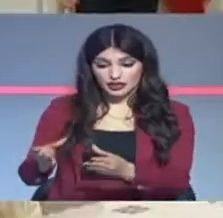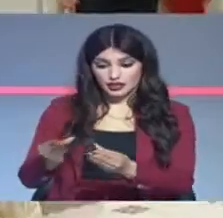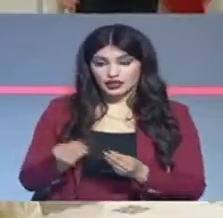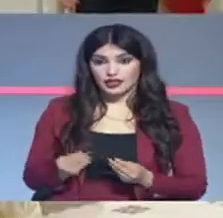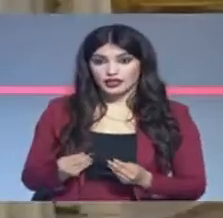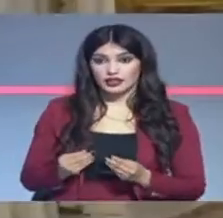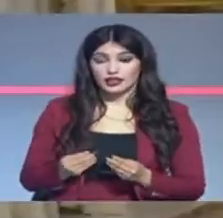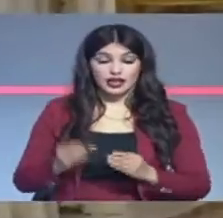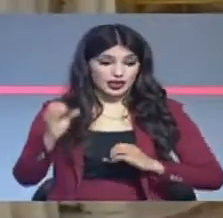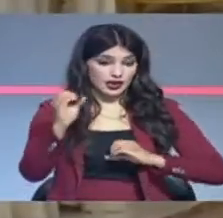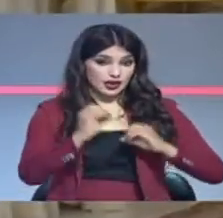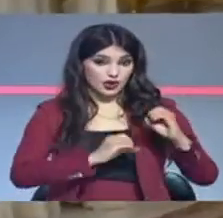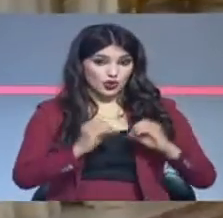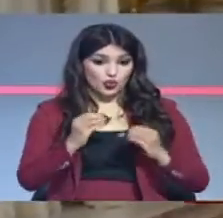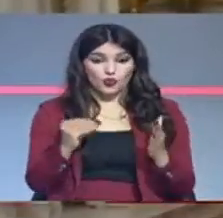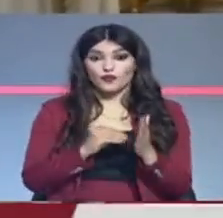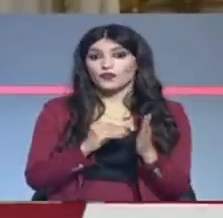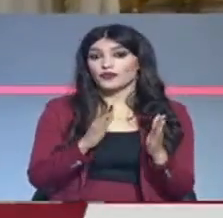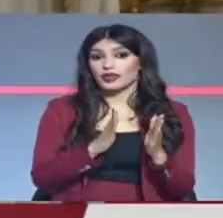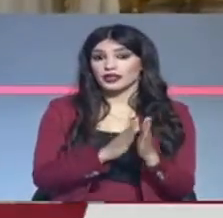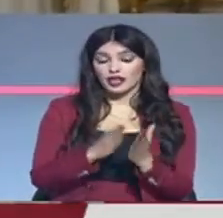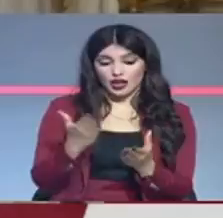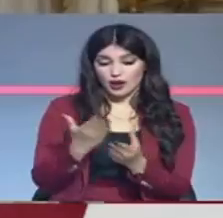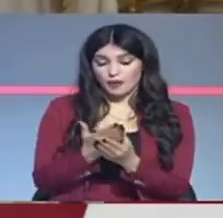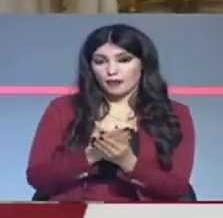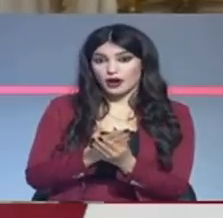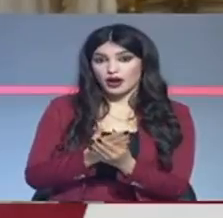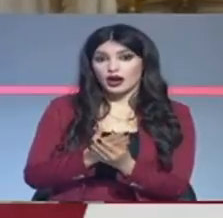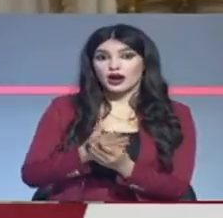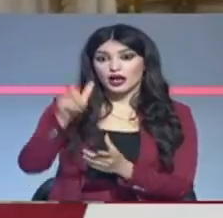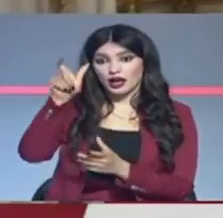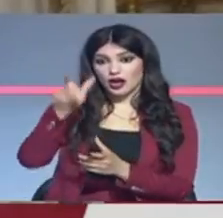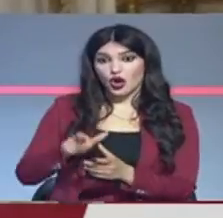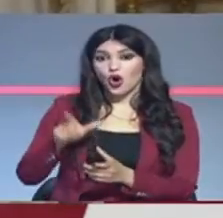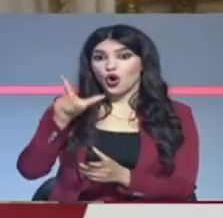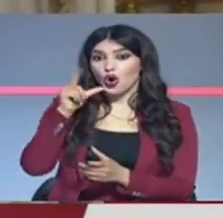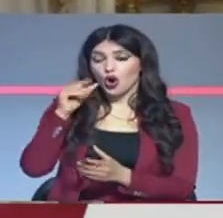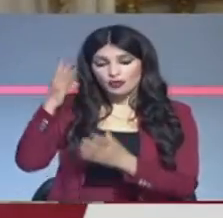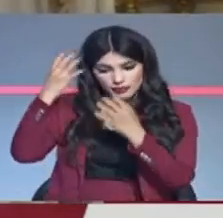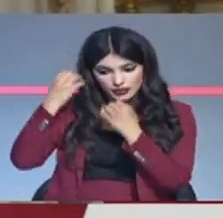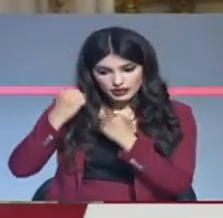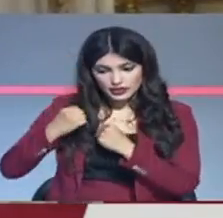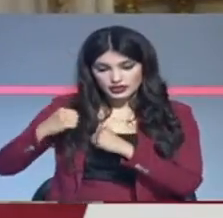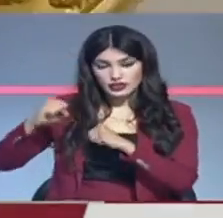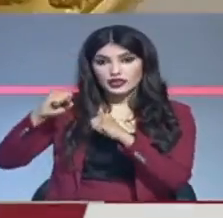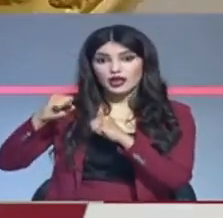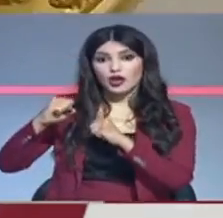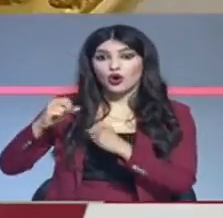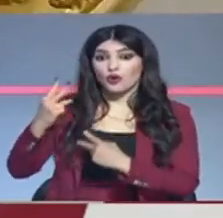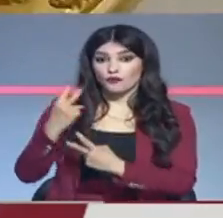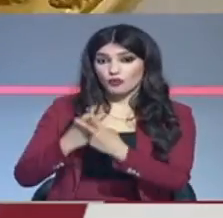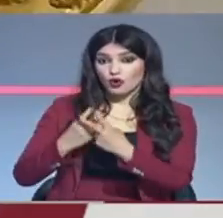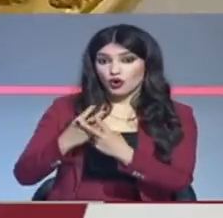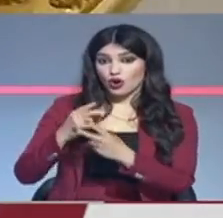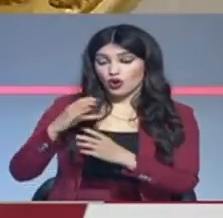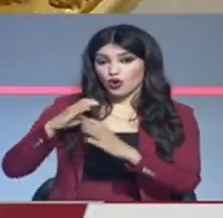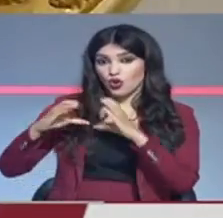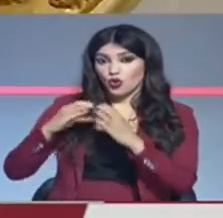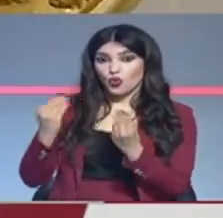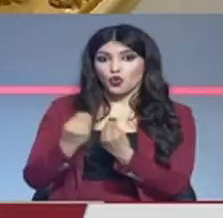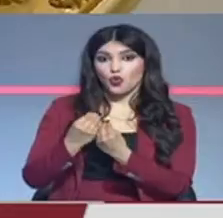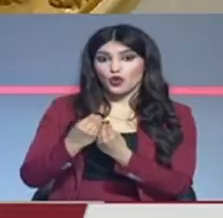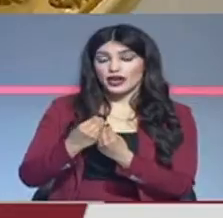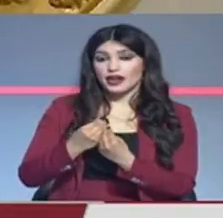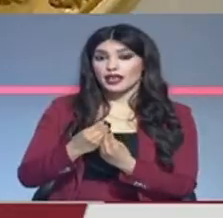الموكب منتظم بقصر قرطاج اوراق اعتماد كمال الجيزاني سفيرا فوق العاده ومفوضا للجمهوريه التونسيه لدى مملكه